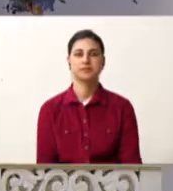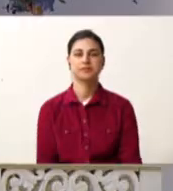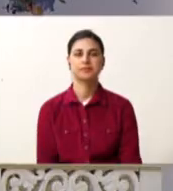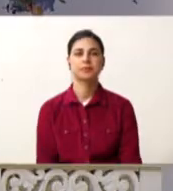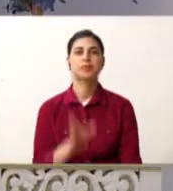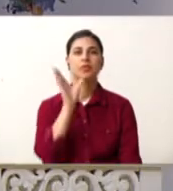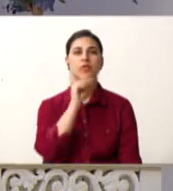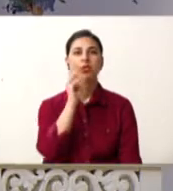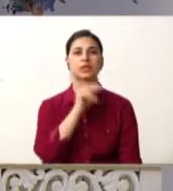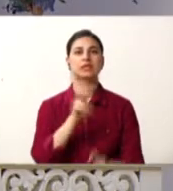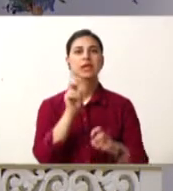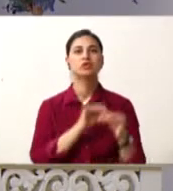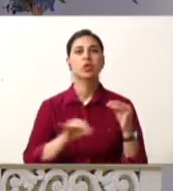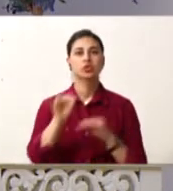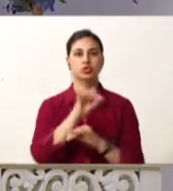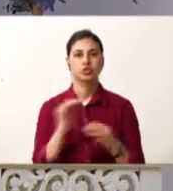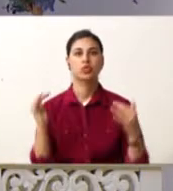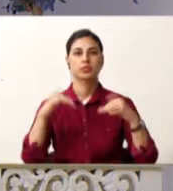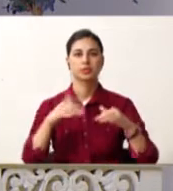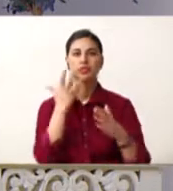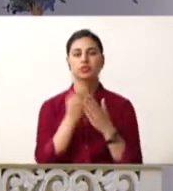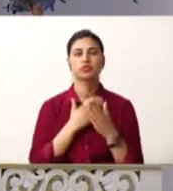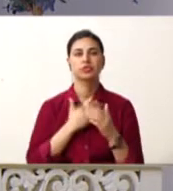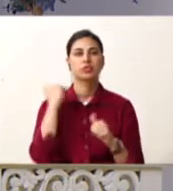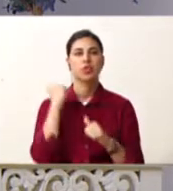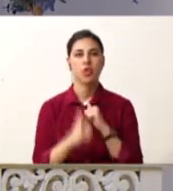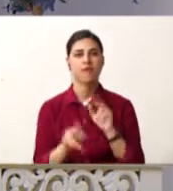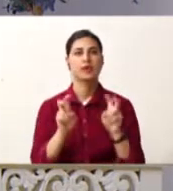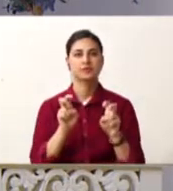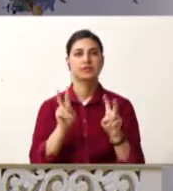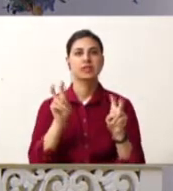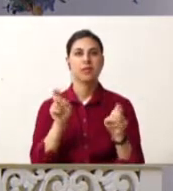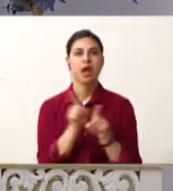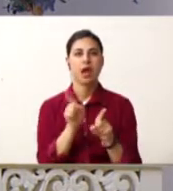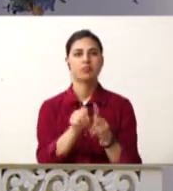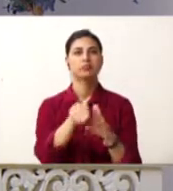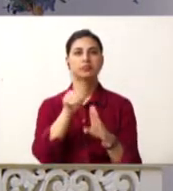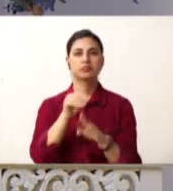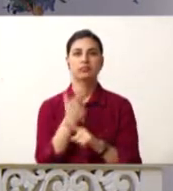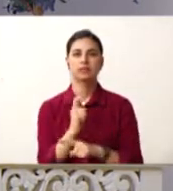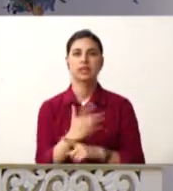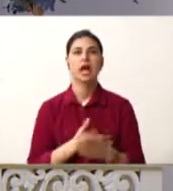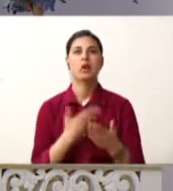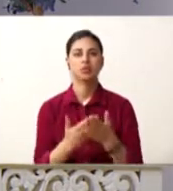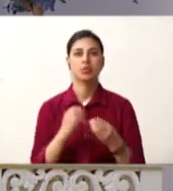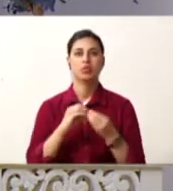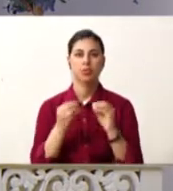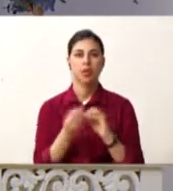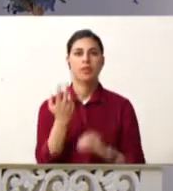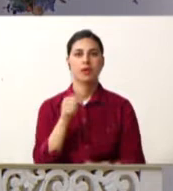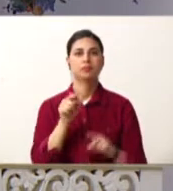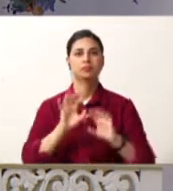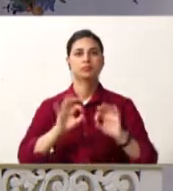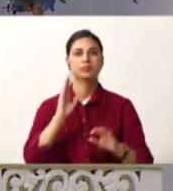როდესაც კონსილიუმის ფარგლებში ვიკრიბებით, ჩვენ ყოველთვის თემად ვირჩევთ ძალიან აქტუალურ პრობლემას. რა საკვირველია, ამას გავარჩევთ